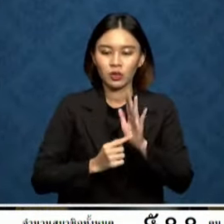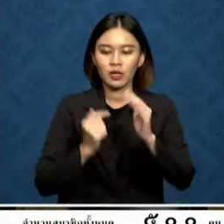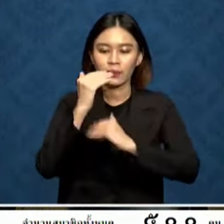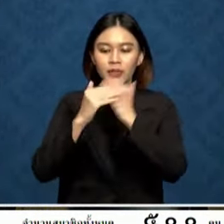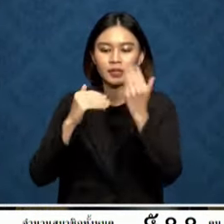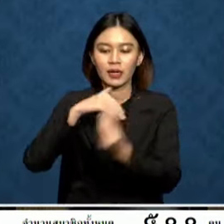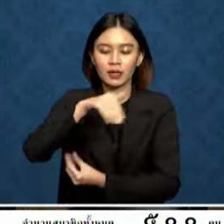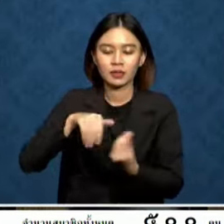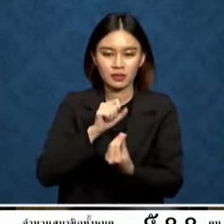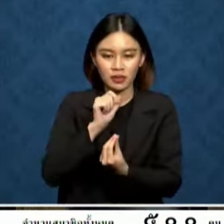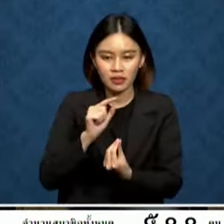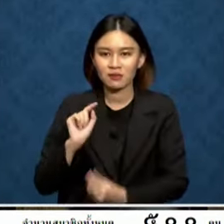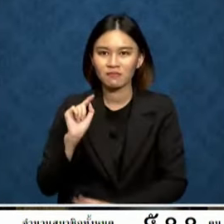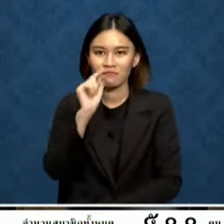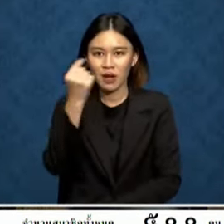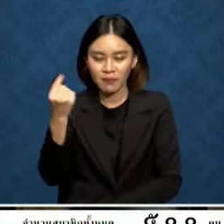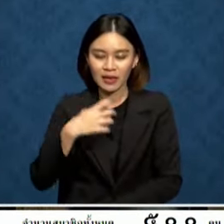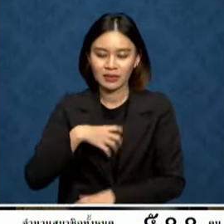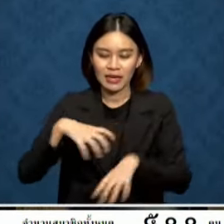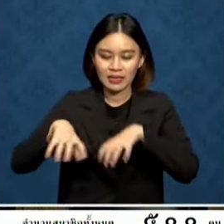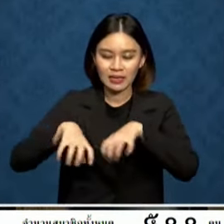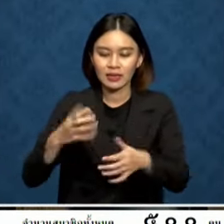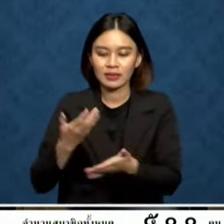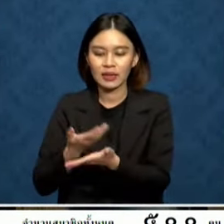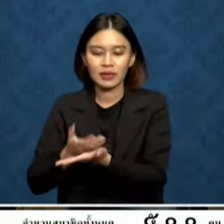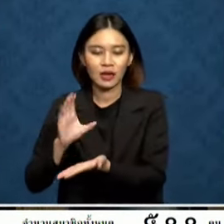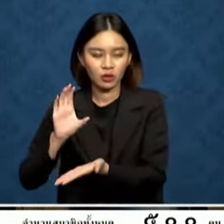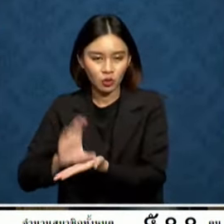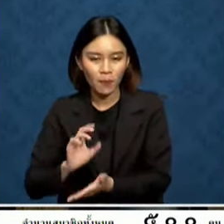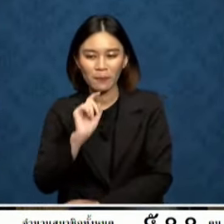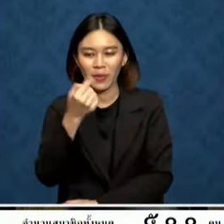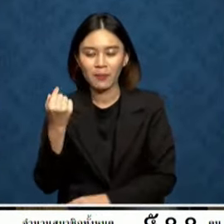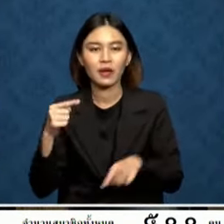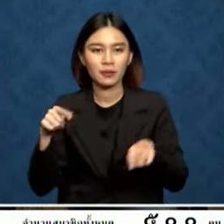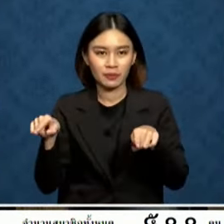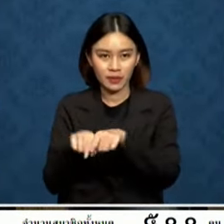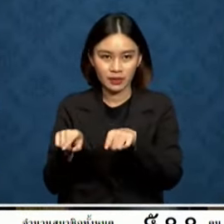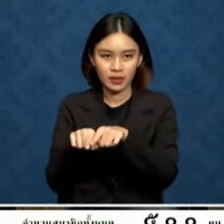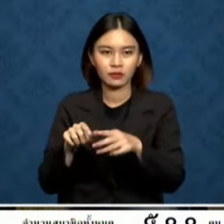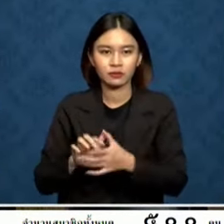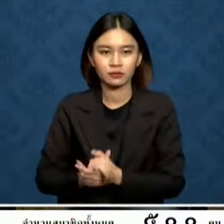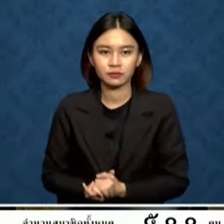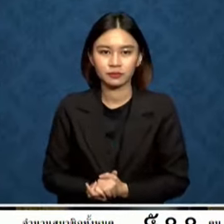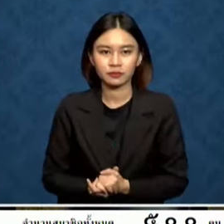เศรษฐกิจแบบใหม่และการจัดสรรงบประมาณแบบใหม่เช่นกัน